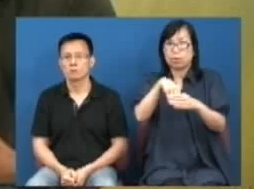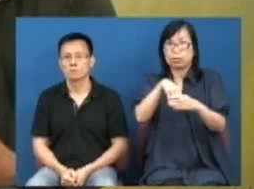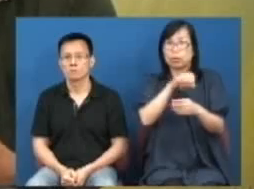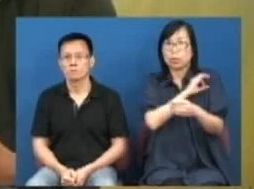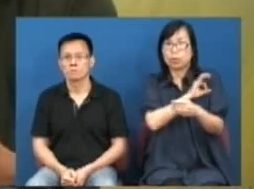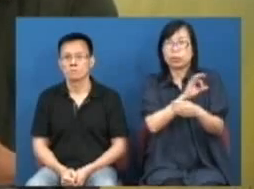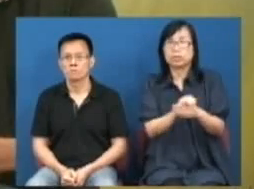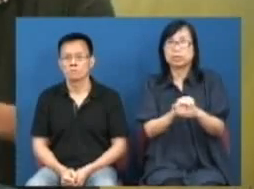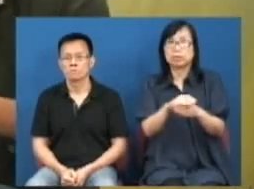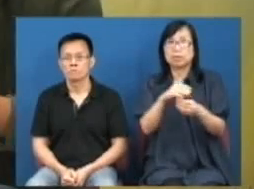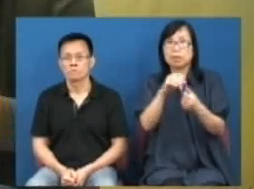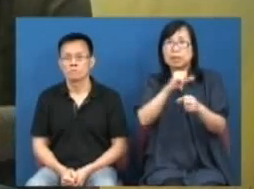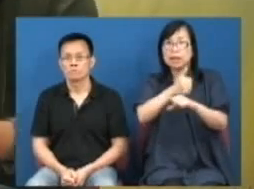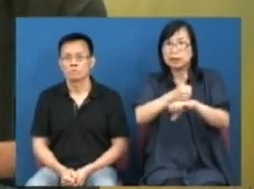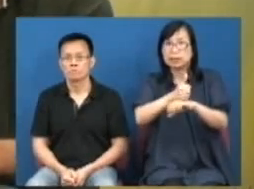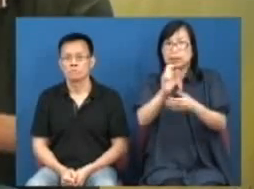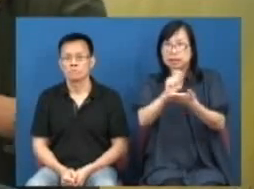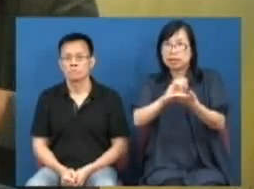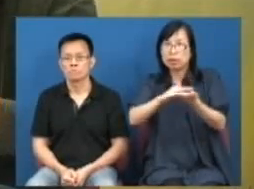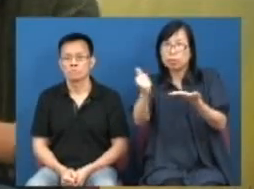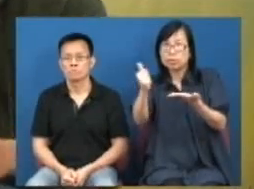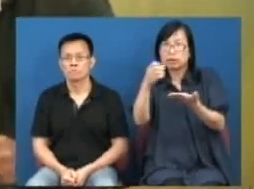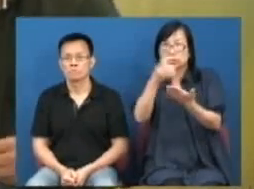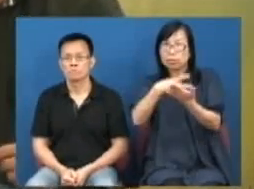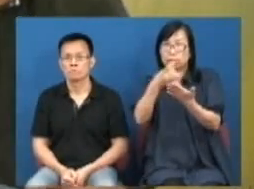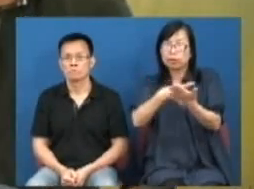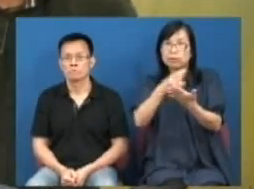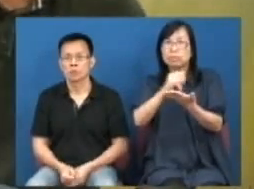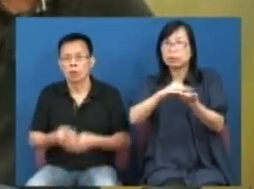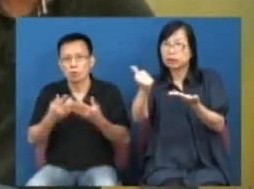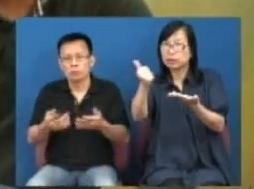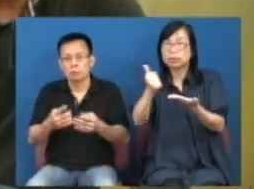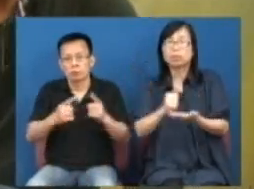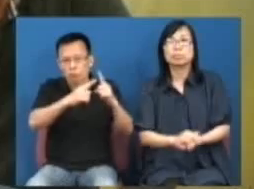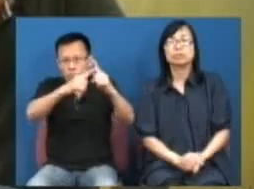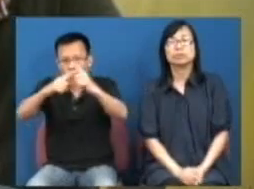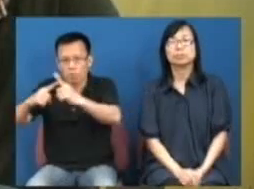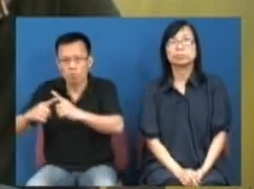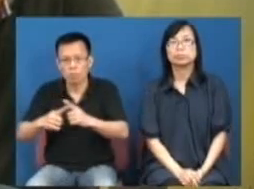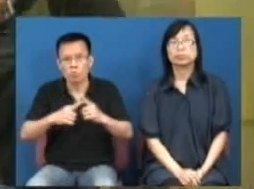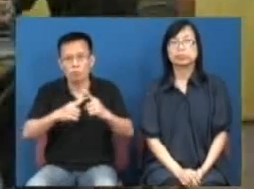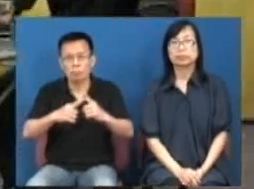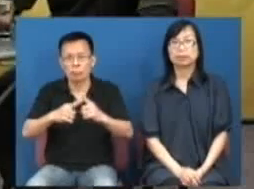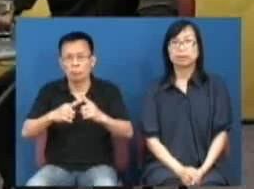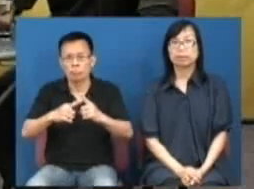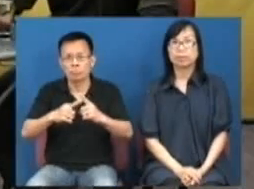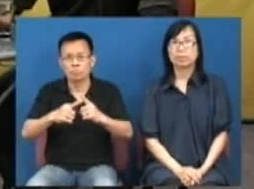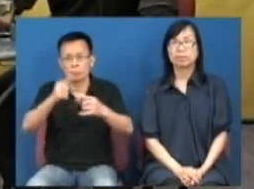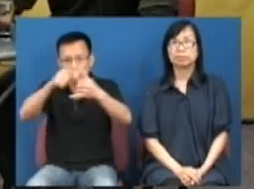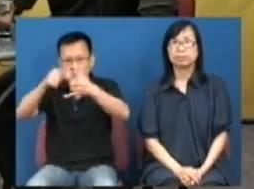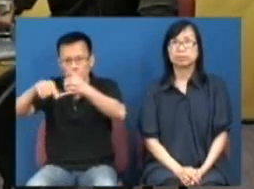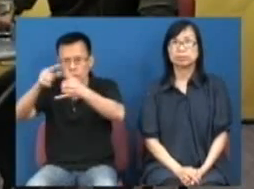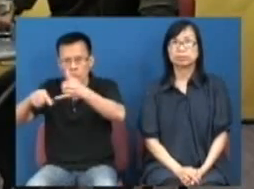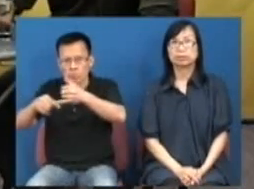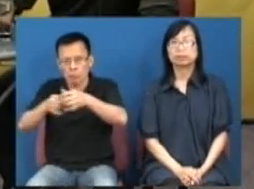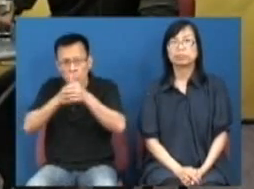嘅獨立性嘅。咁佢真係同你寫到清清楚楚，將個條例寫到 咁。我哋每一個香港嘅市民，按照呢個基